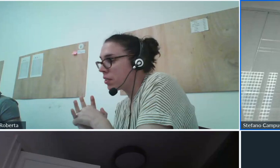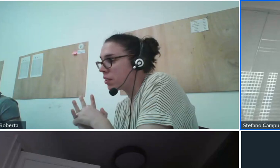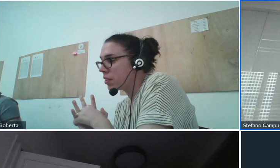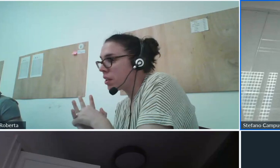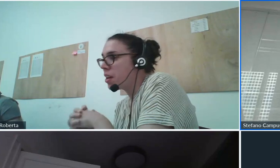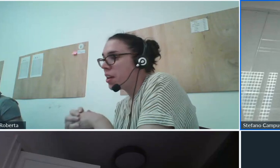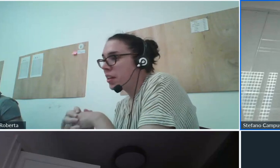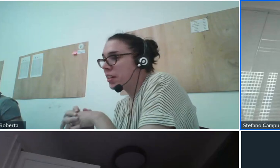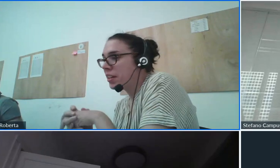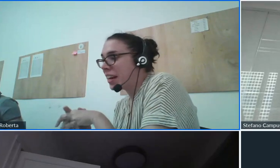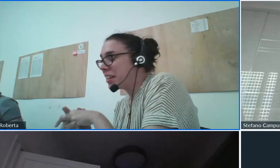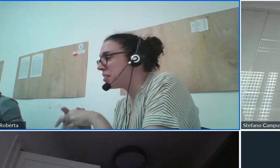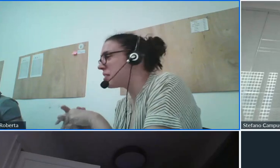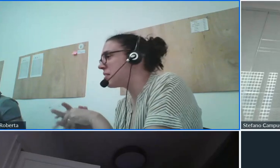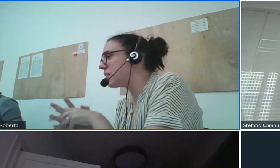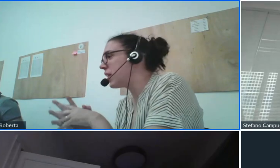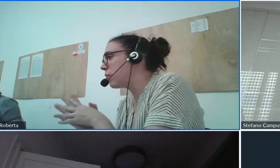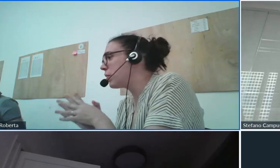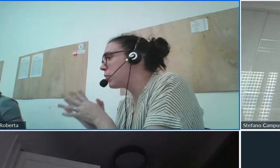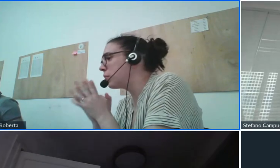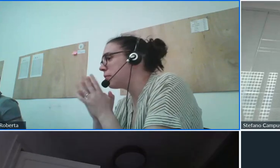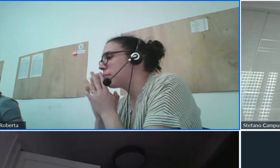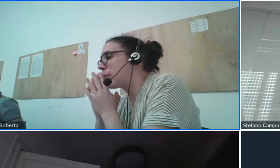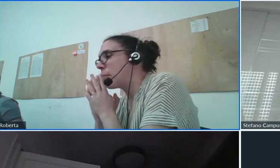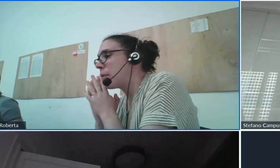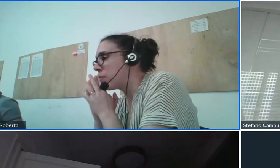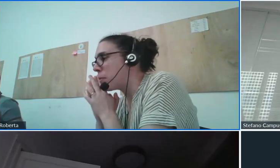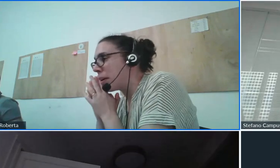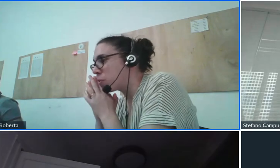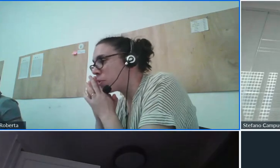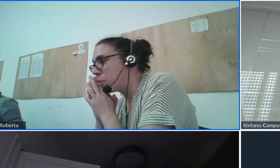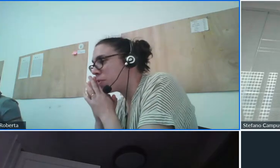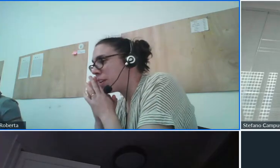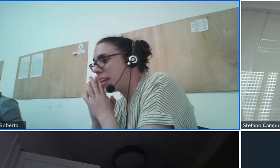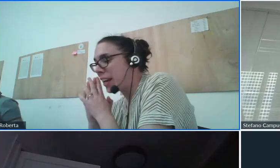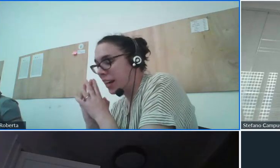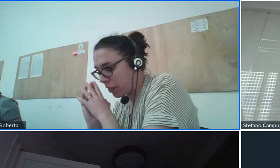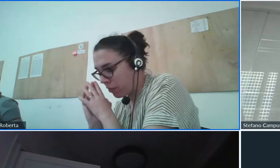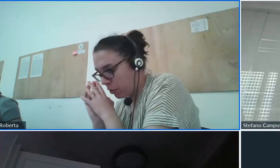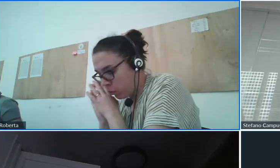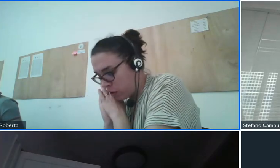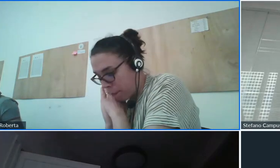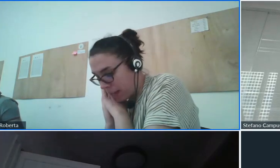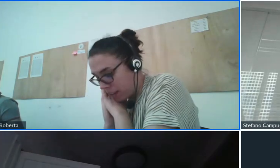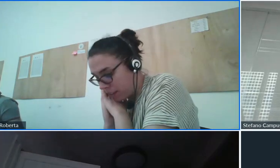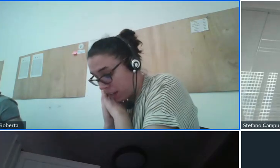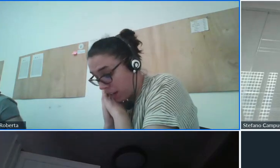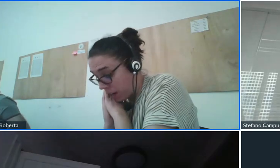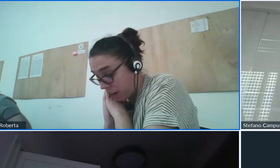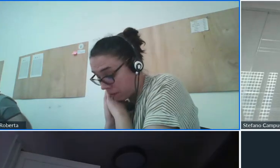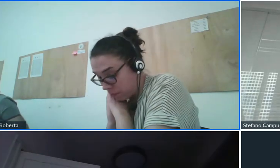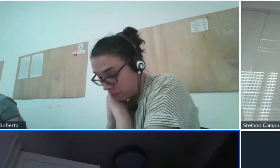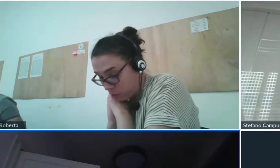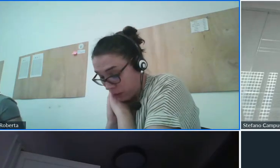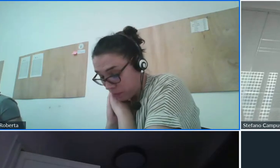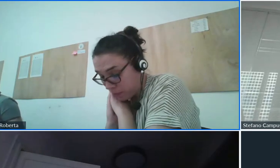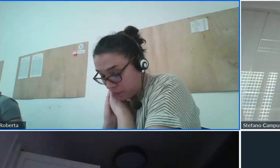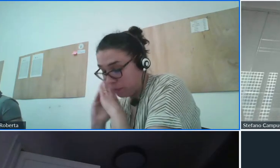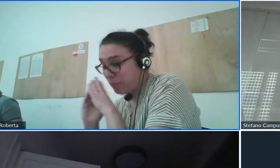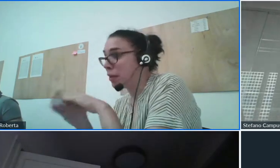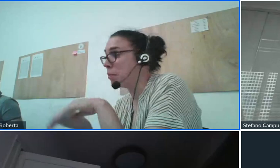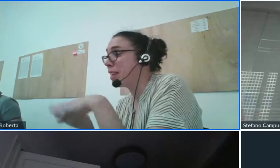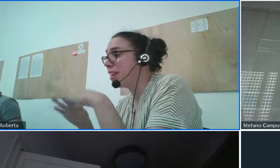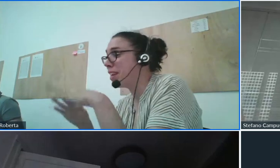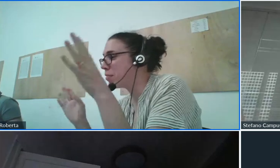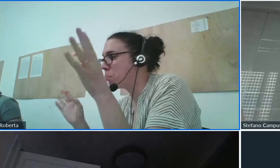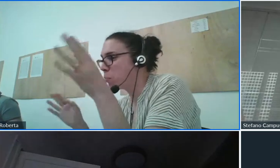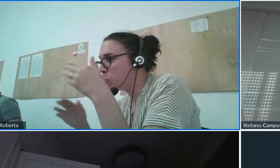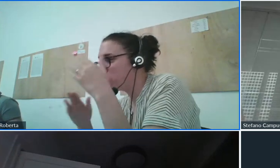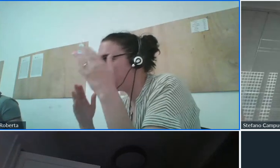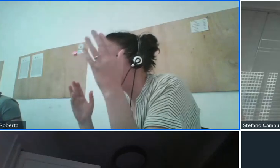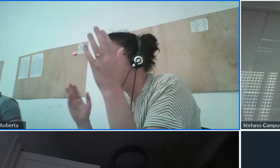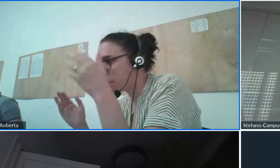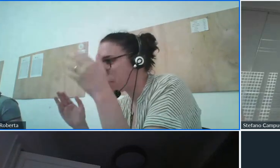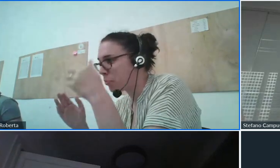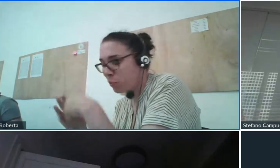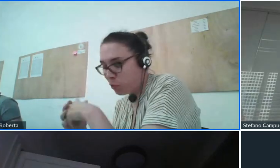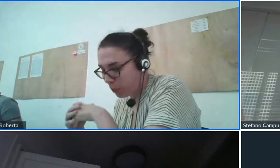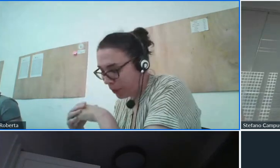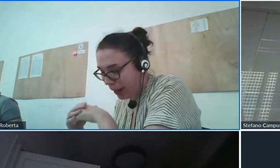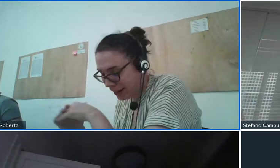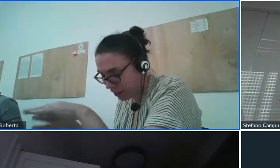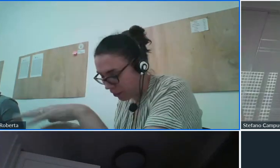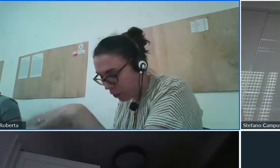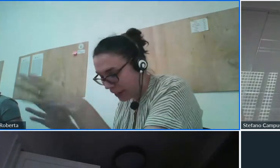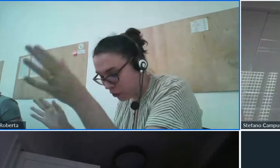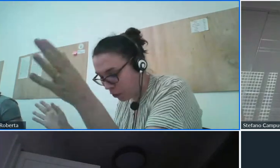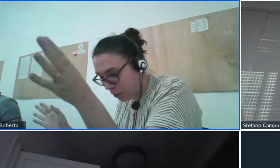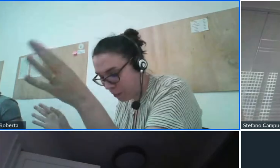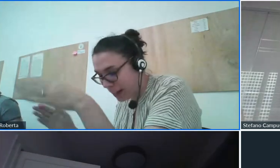aiuto. Grazie Stefano. A me, vabbè, sono in realtà venute in mente, cioè, mille spunti, appunto,